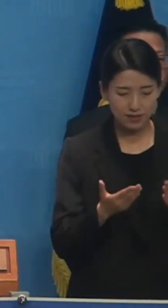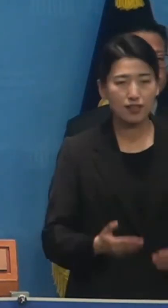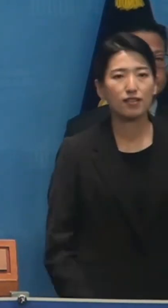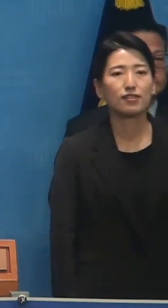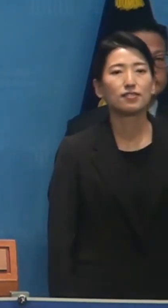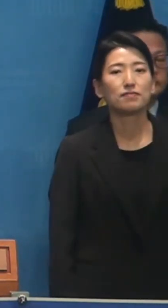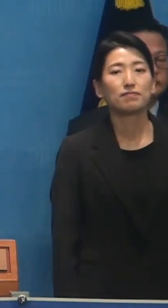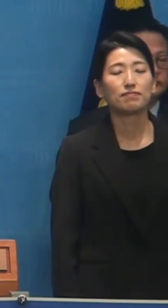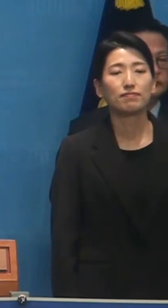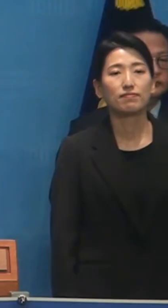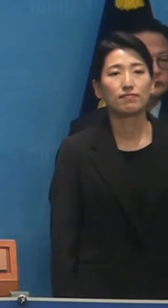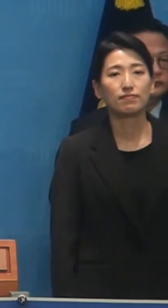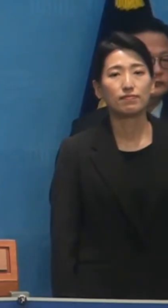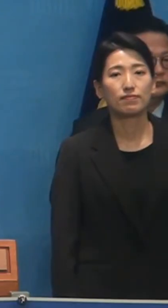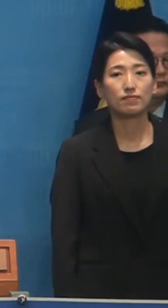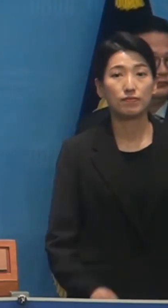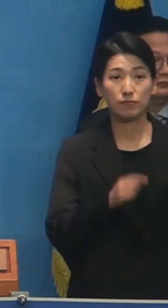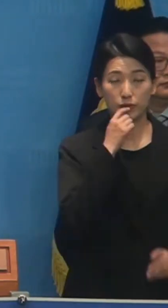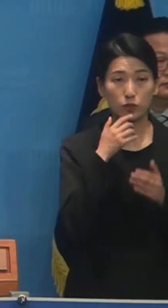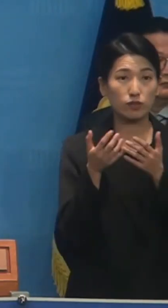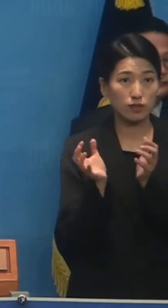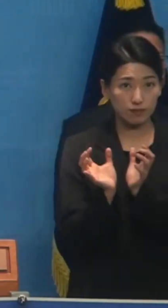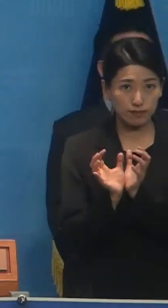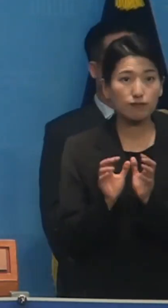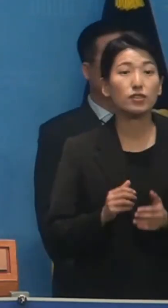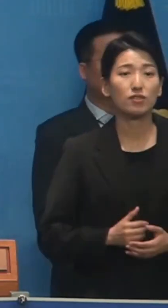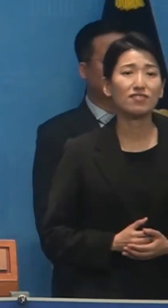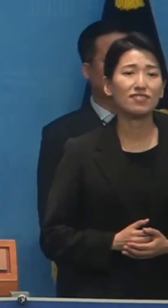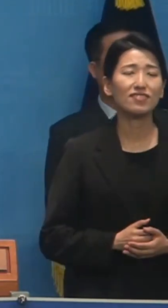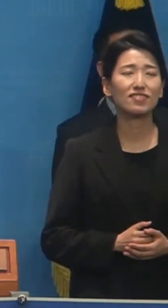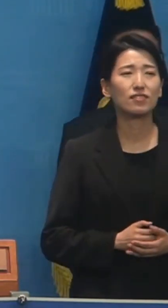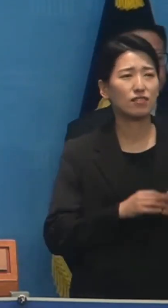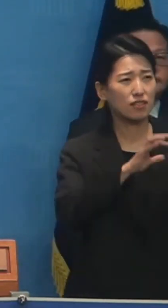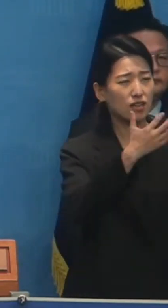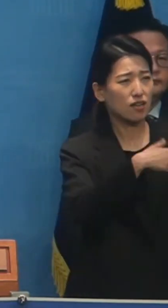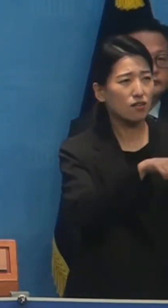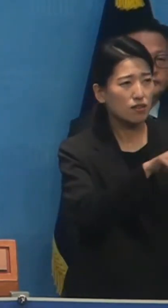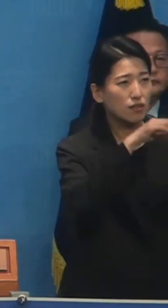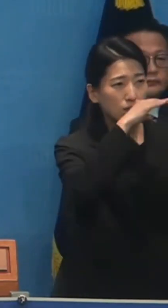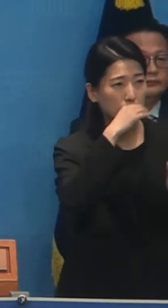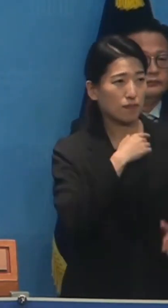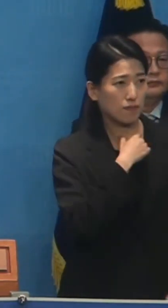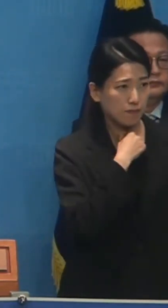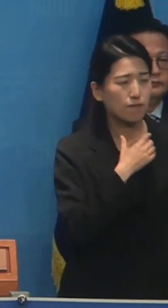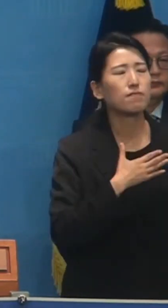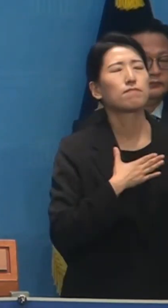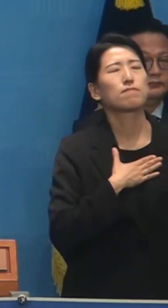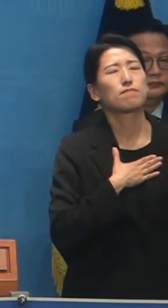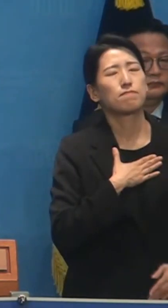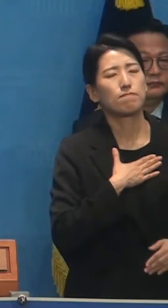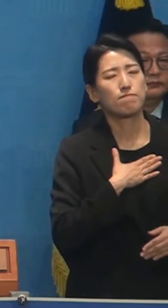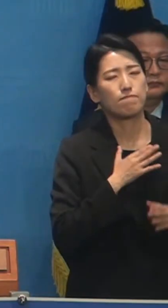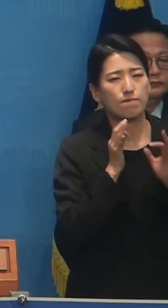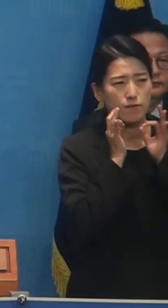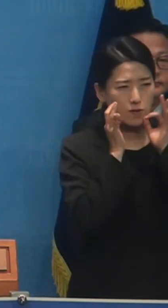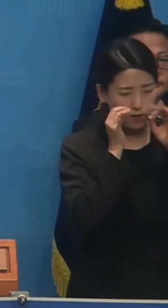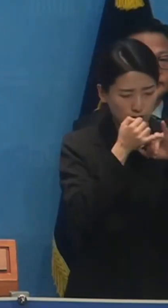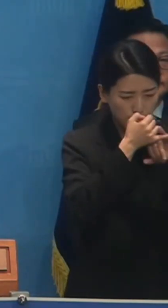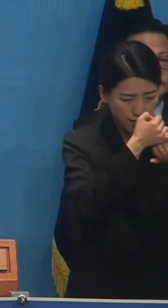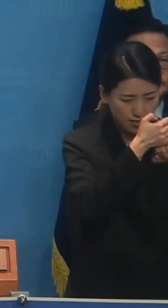또 민주당에서는 앞으로 이분들의 나라를 향한 그 열망이 반드시 지켜질 수 있도록